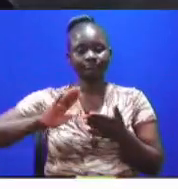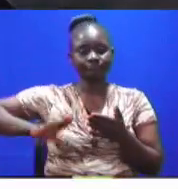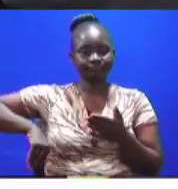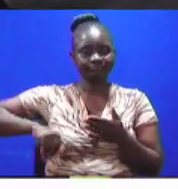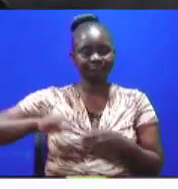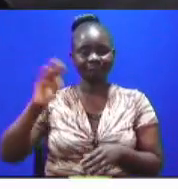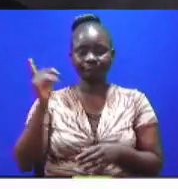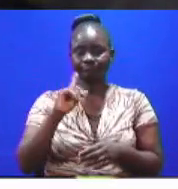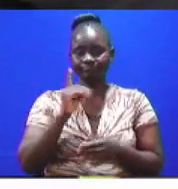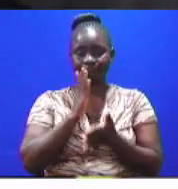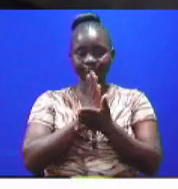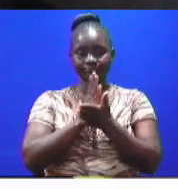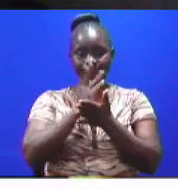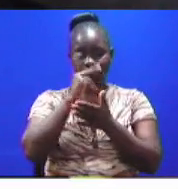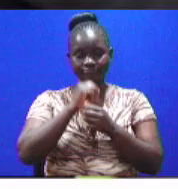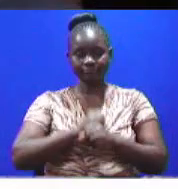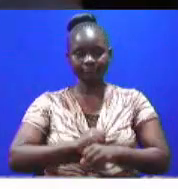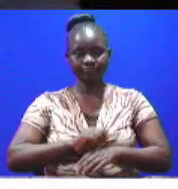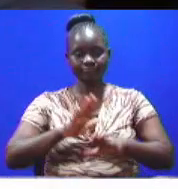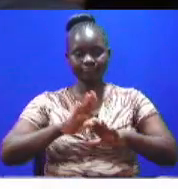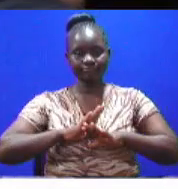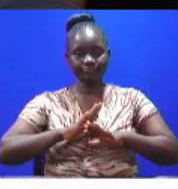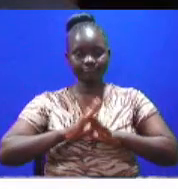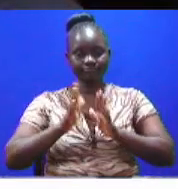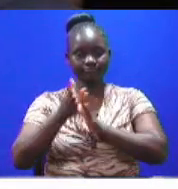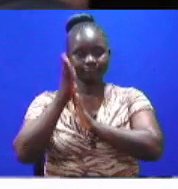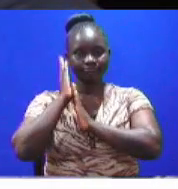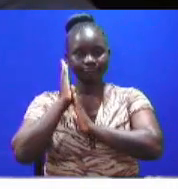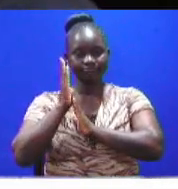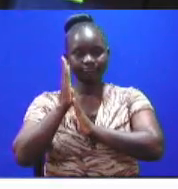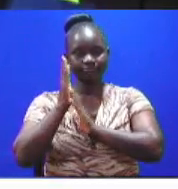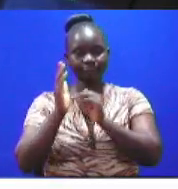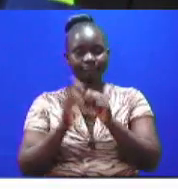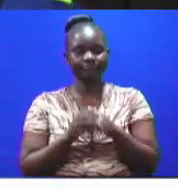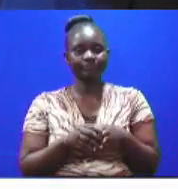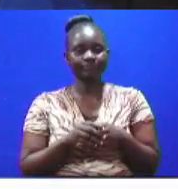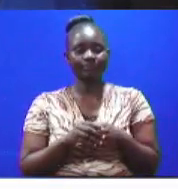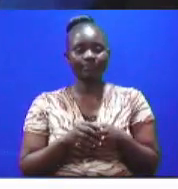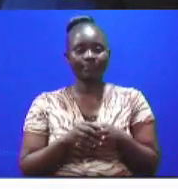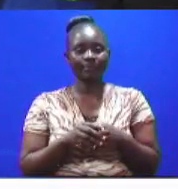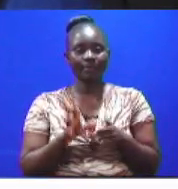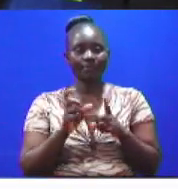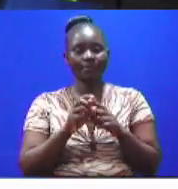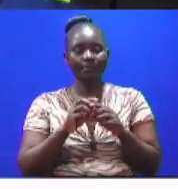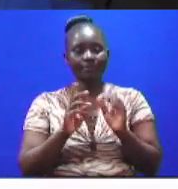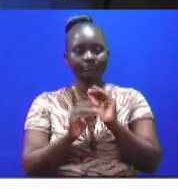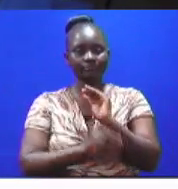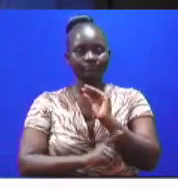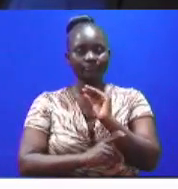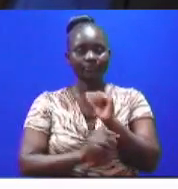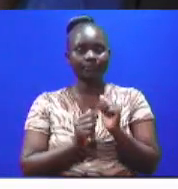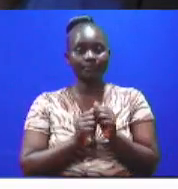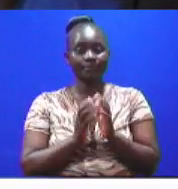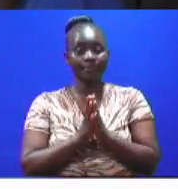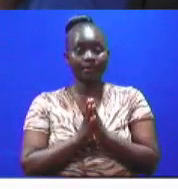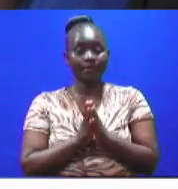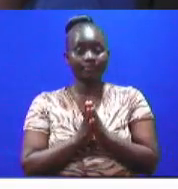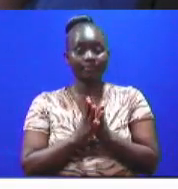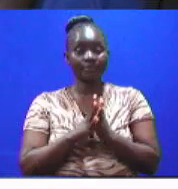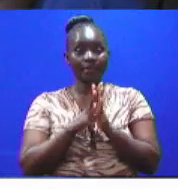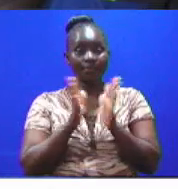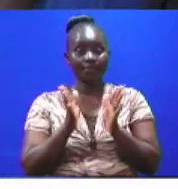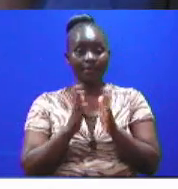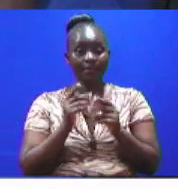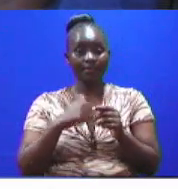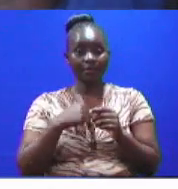ene kiri yaba ibuli obole ndibo isa ine. Gochia asa boro kiwa. Na mga na display. Sikuru bwa niga isi ya kire. Nchomo nyele na